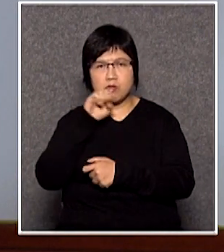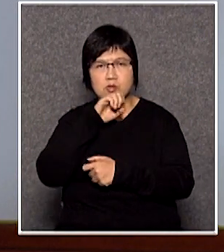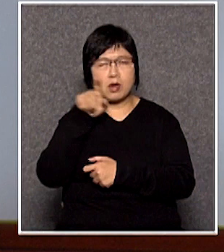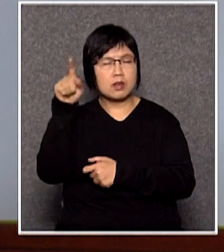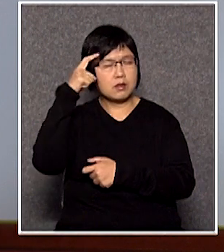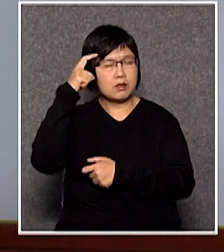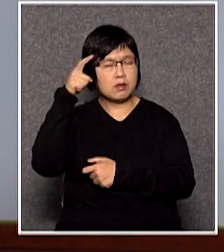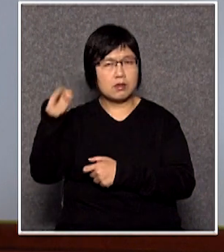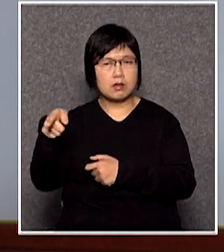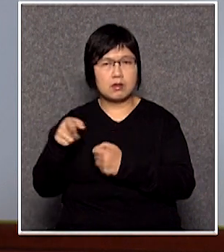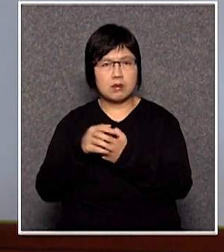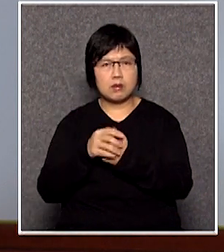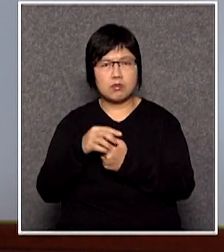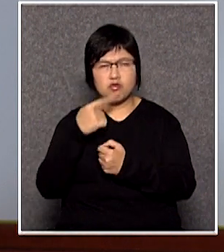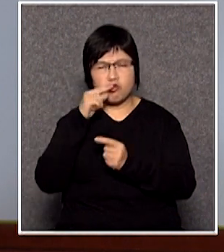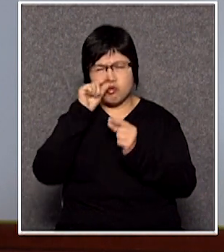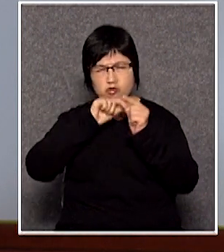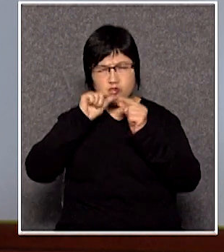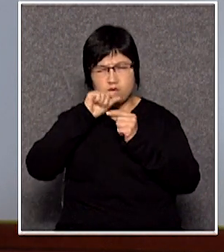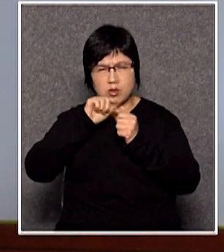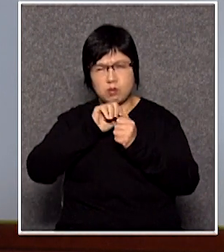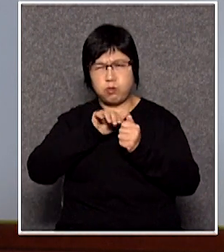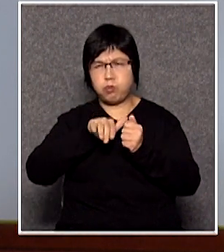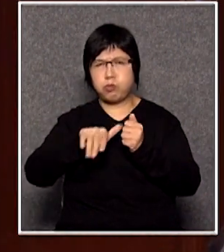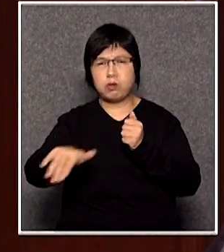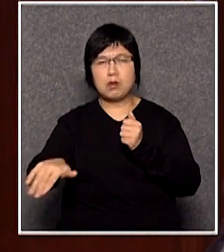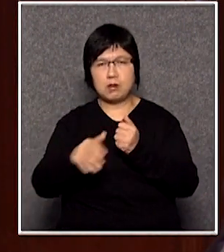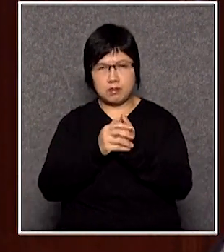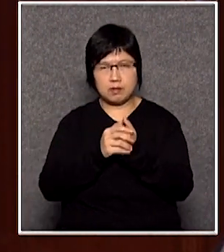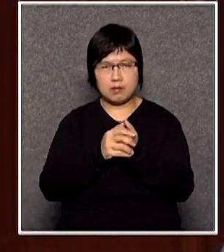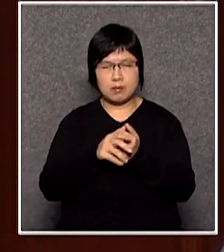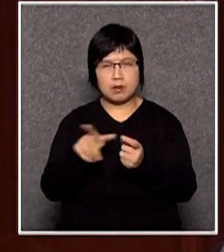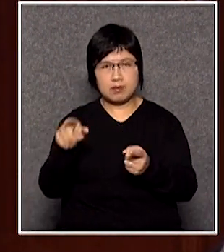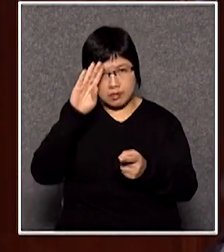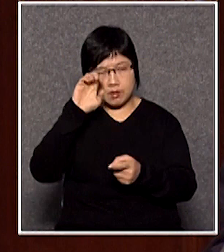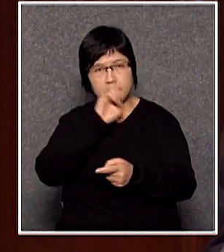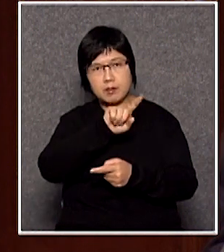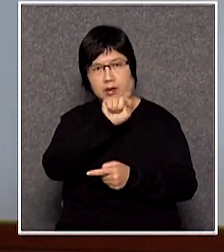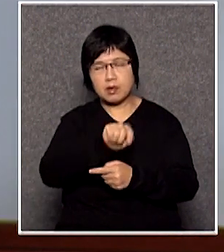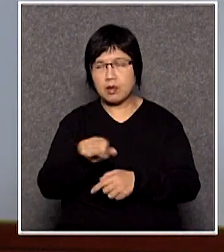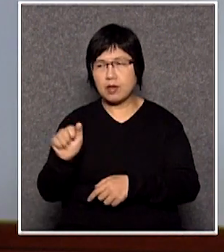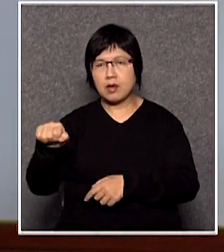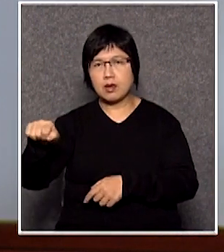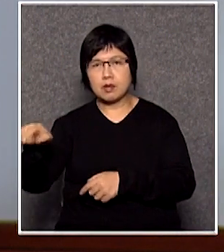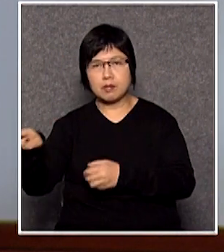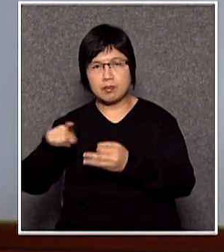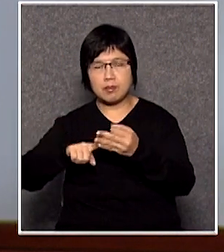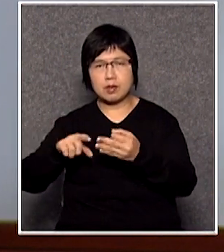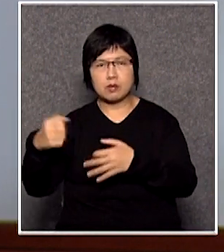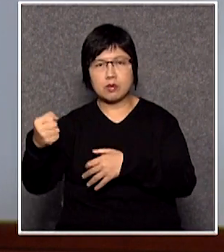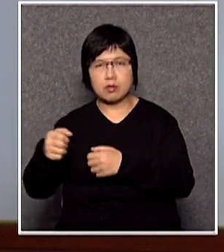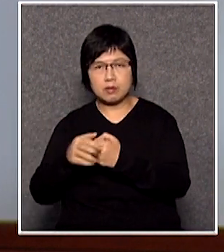他的語言藝術的滲透力非常之厲害。 梁議員，請你提出你的問題。 譚志源局長，